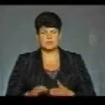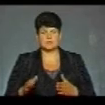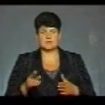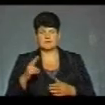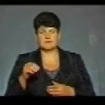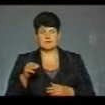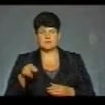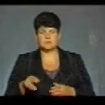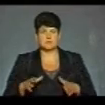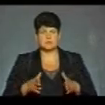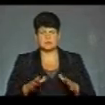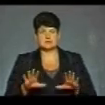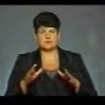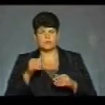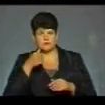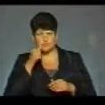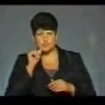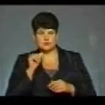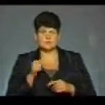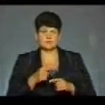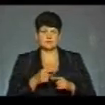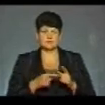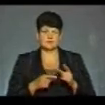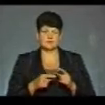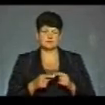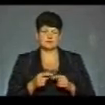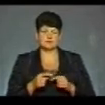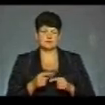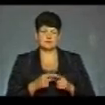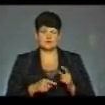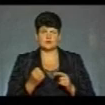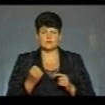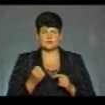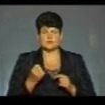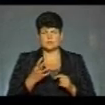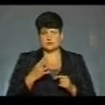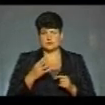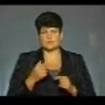Дорожньо-транспортна пригода трапилася вчора о пів на 14-ту годину. На відео – автомобілі після зіткнення.